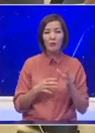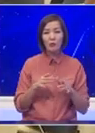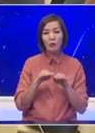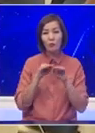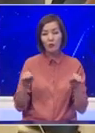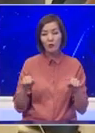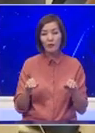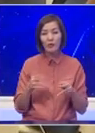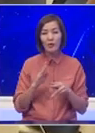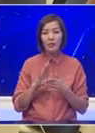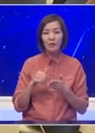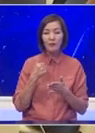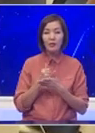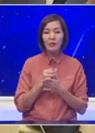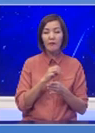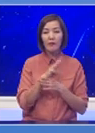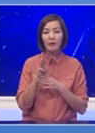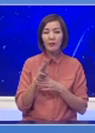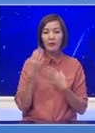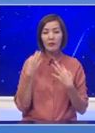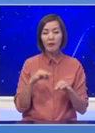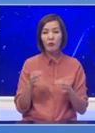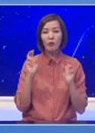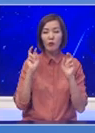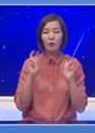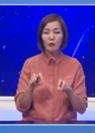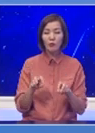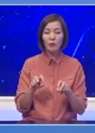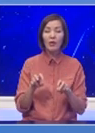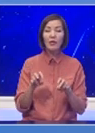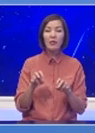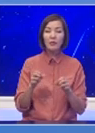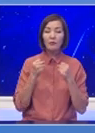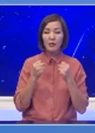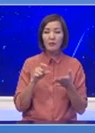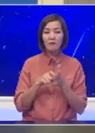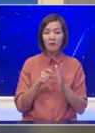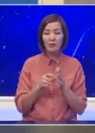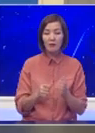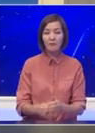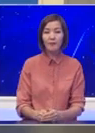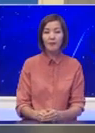уровню. А самое главное, обеспечивают свободный доступ населения к спортивным залам и инвентарю.